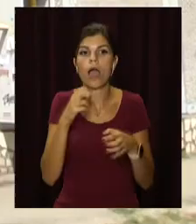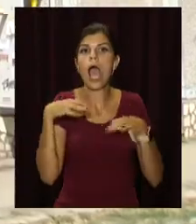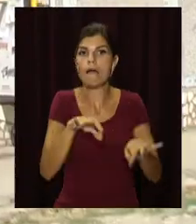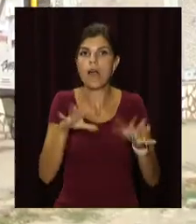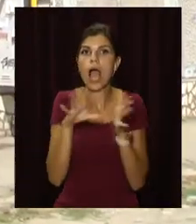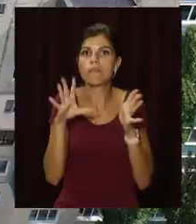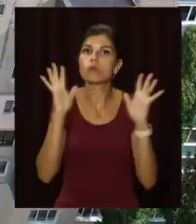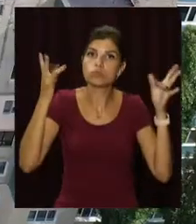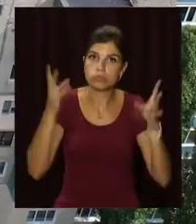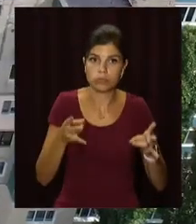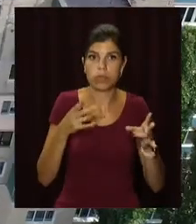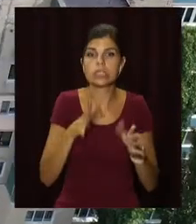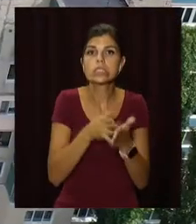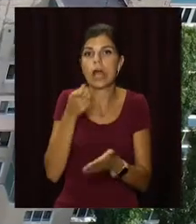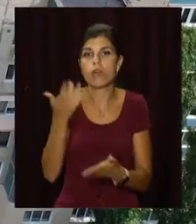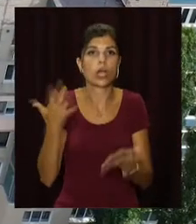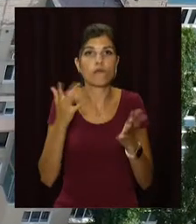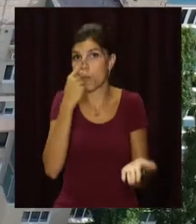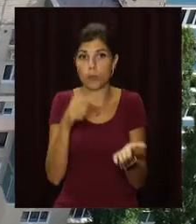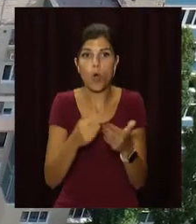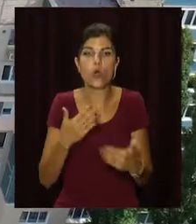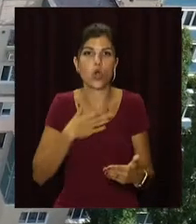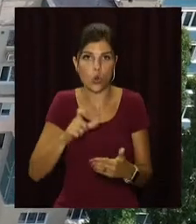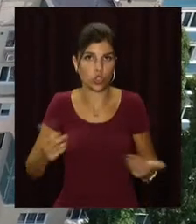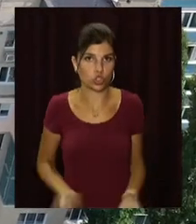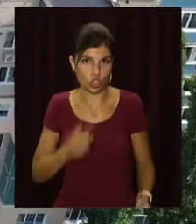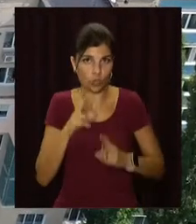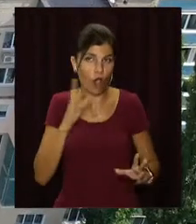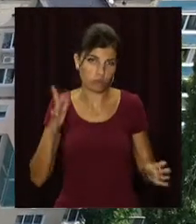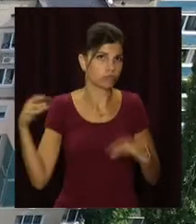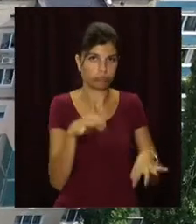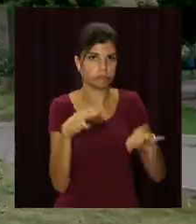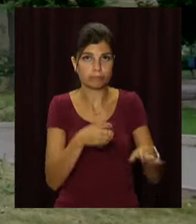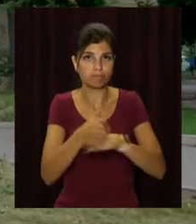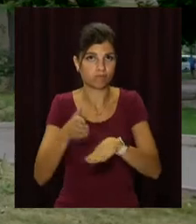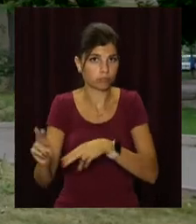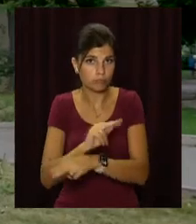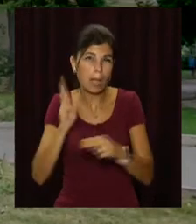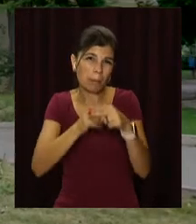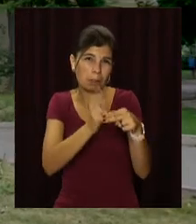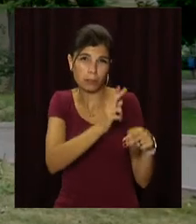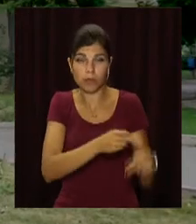підготувати житловий фонд до осінньо-зимового періоду. Анна Шостак, Максим Олещенко, Open News, телеканал «Відкритий».